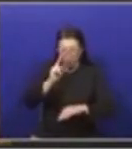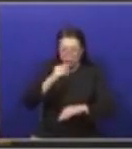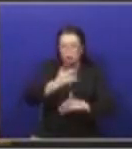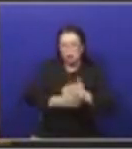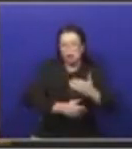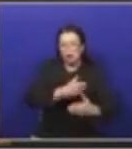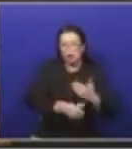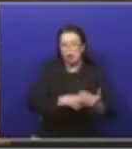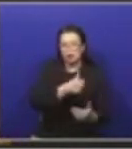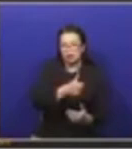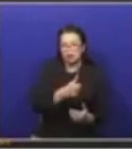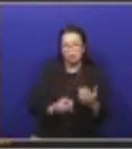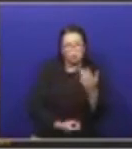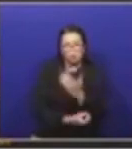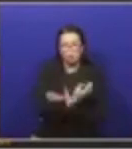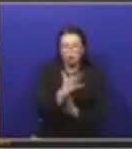มีทางออกที่แย่ที่สุดแต่เป็นทางเดียวที่เขาจะทำได้คือต้องกลับไปใช้สารเคมี